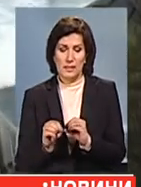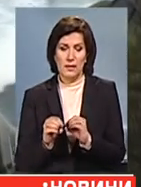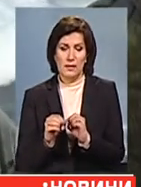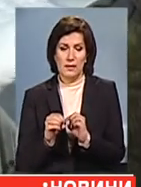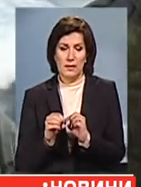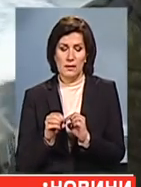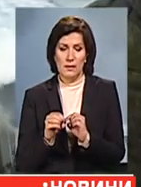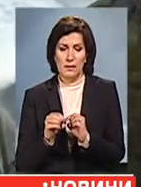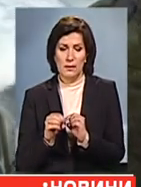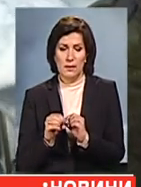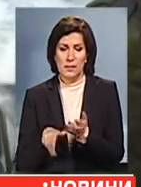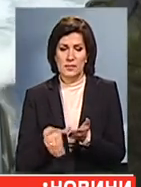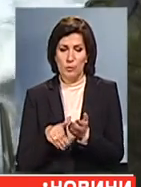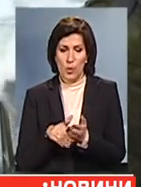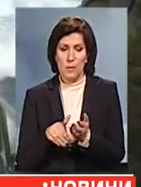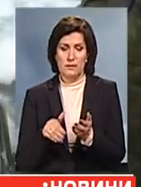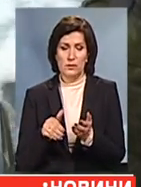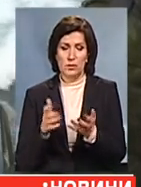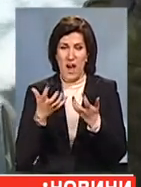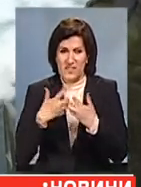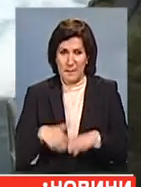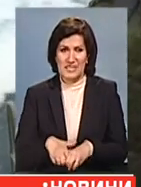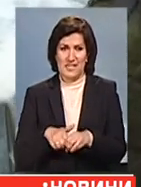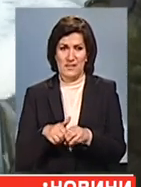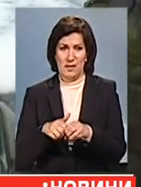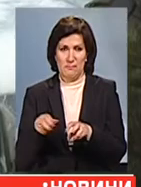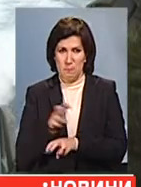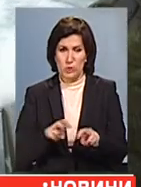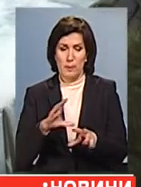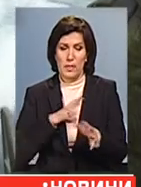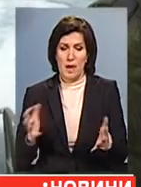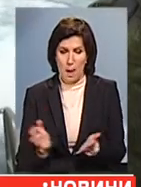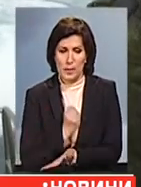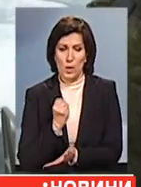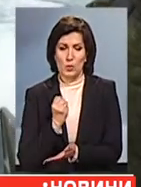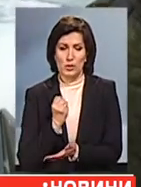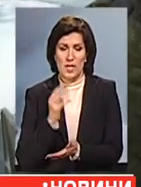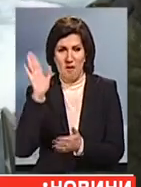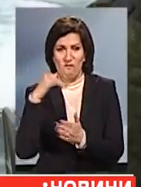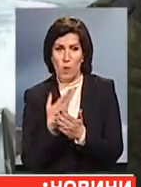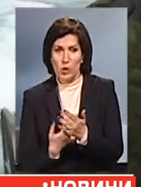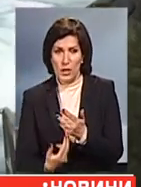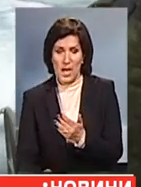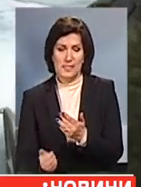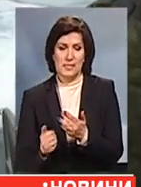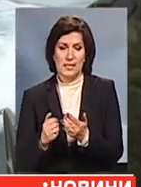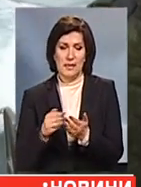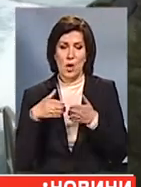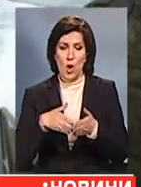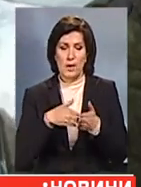помощью автомате ровный срез поиска был обнаружен год водолазы корабля